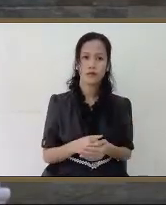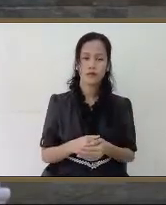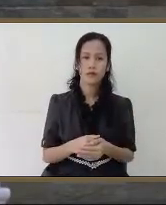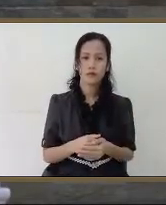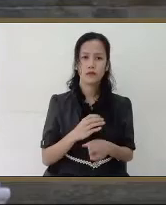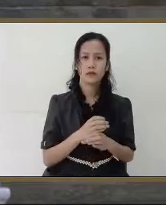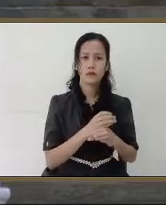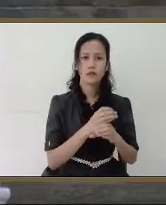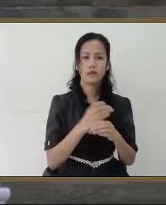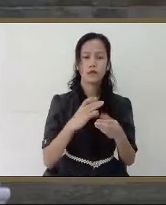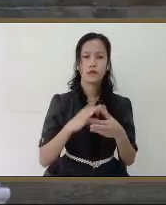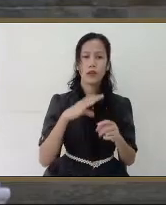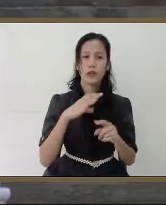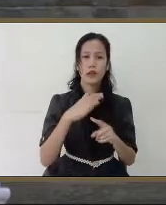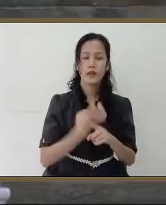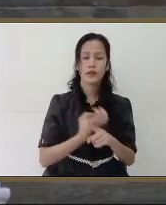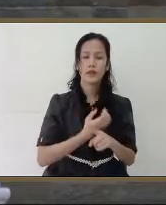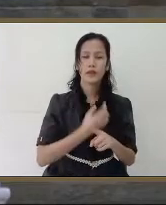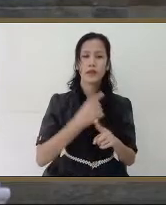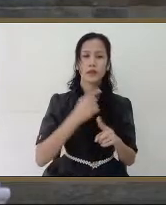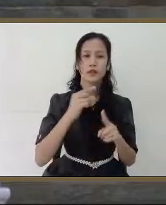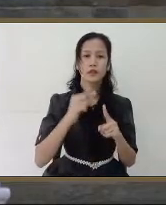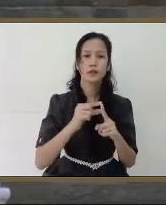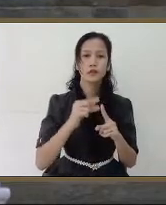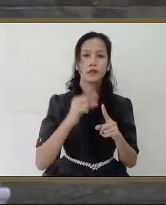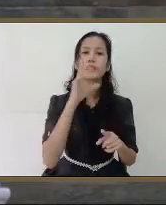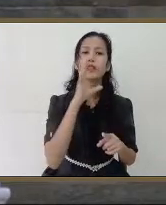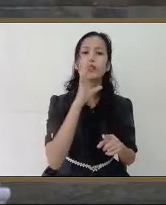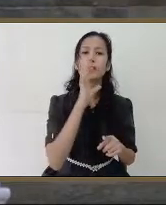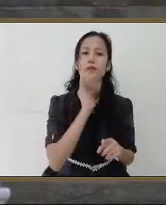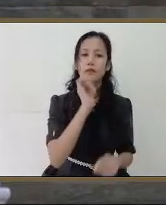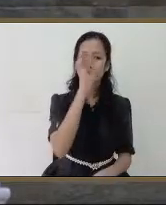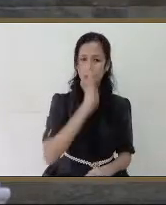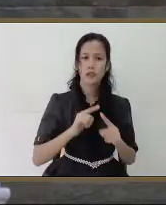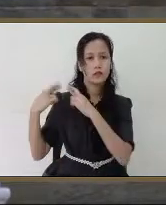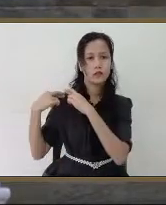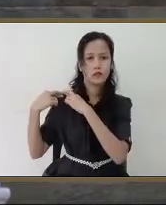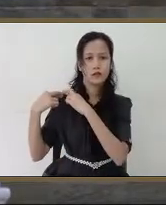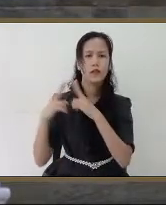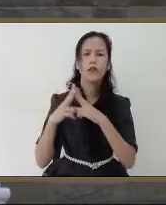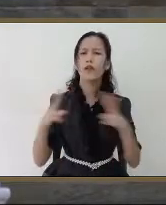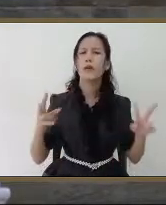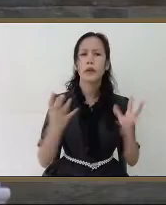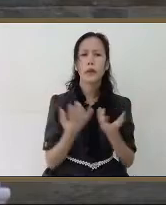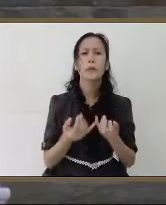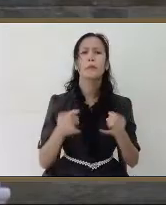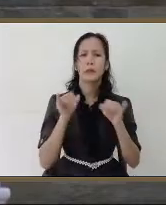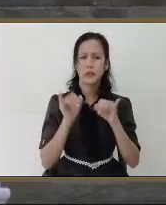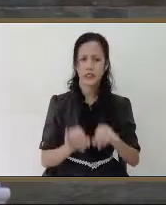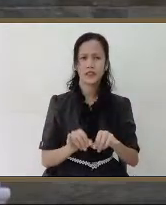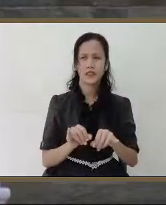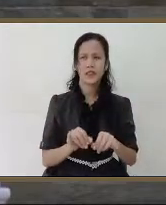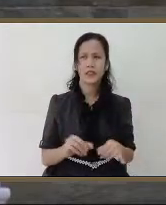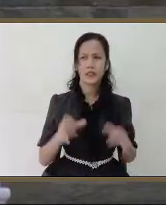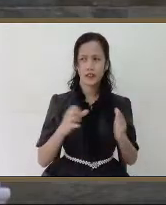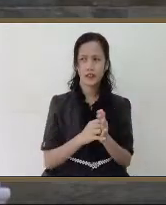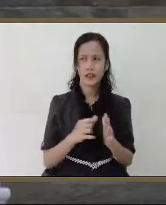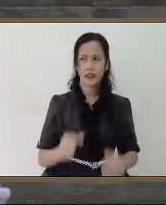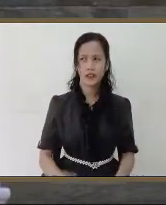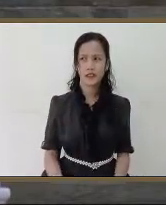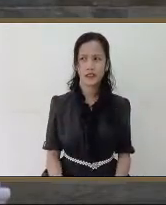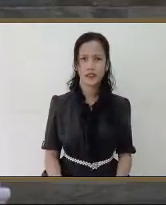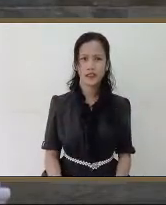sa detalye na binibigay ng Diyos sa kanya sa kanyang trabaho. Which is very important. Alright? So, yan po yan.